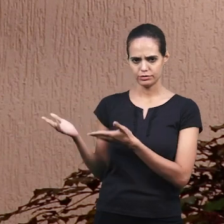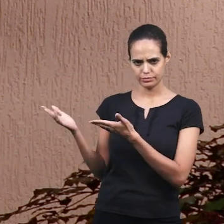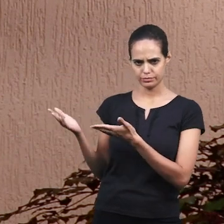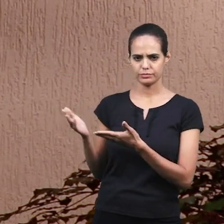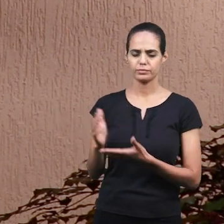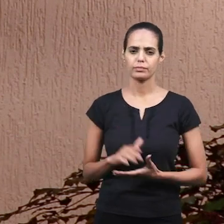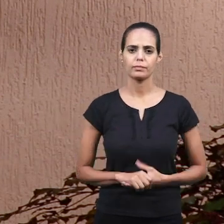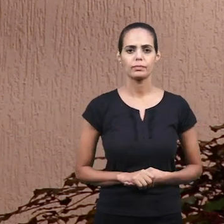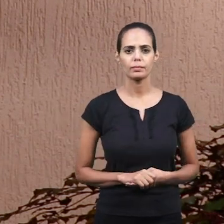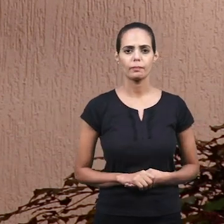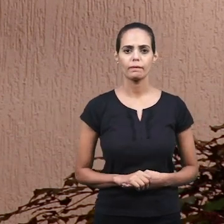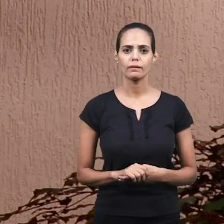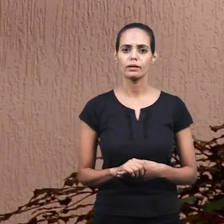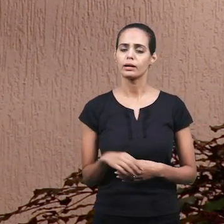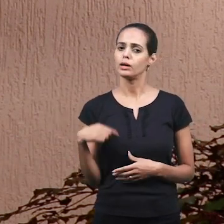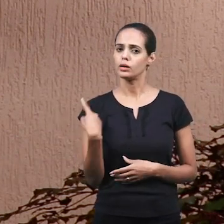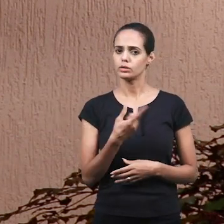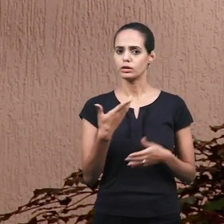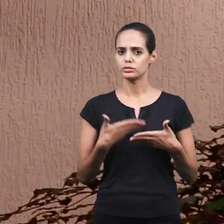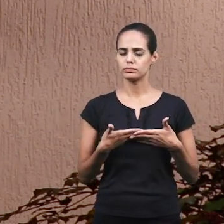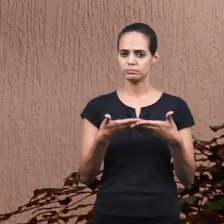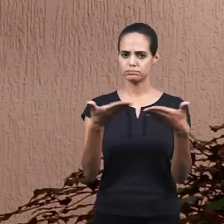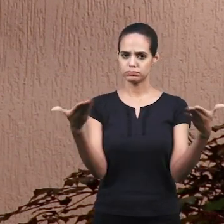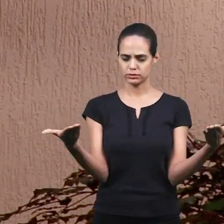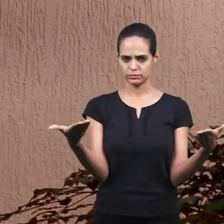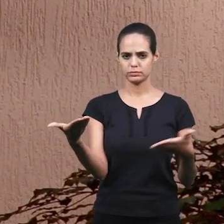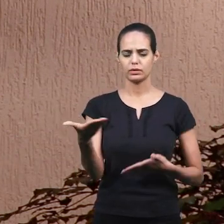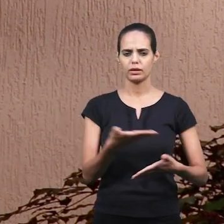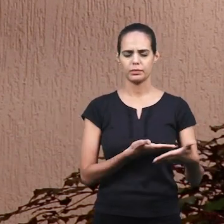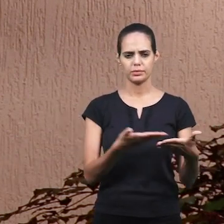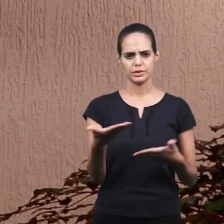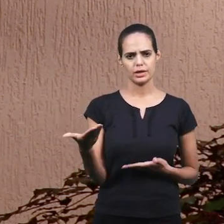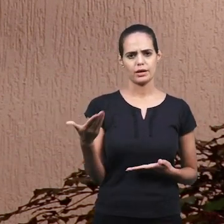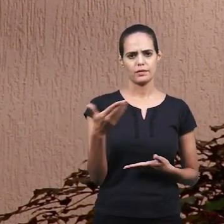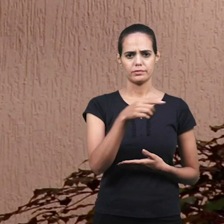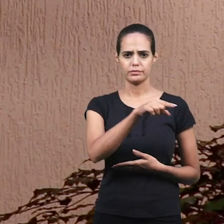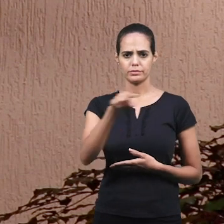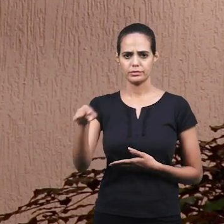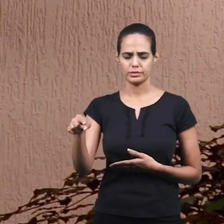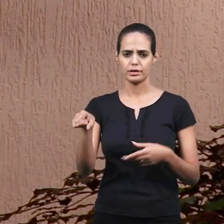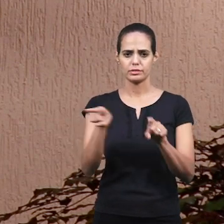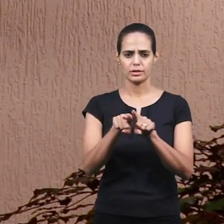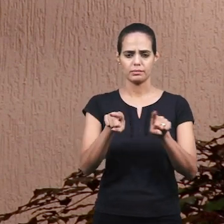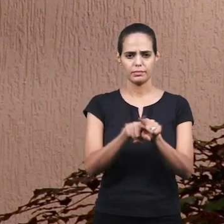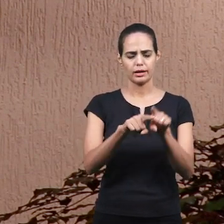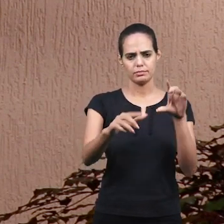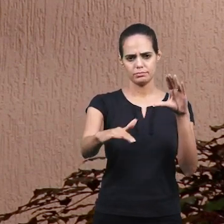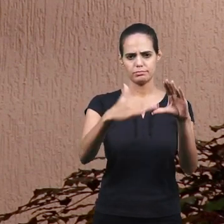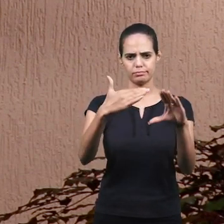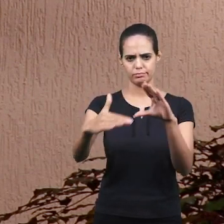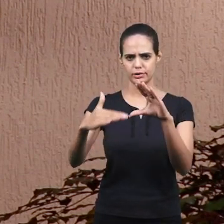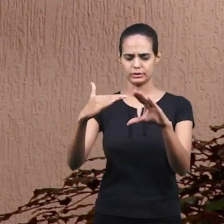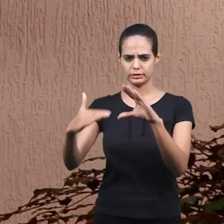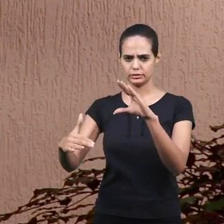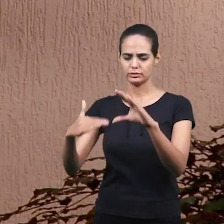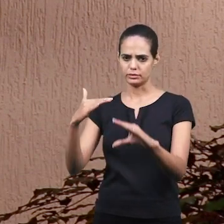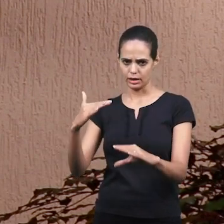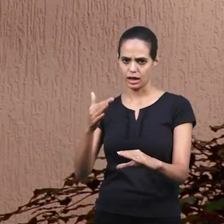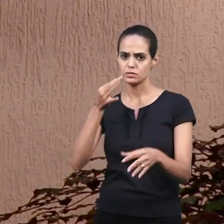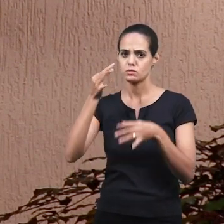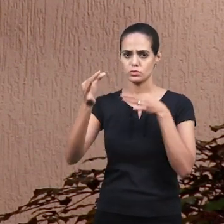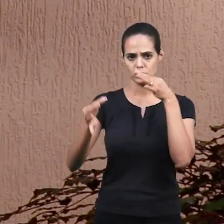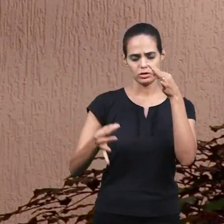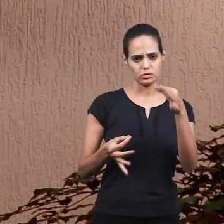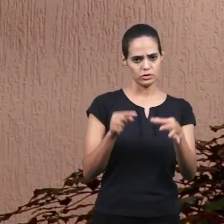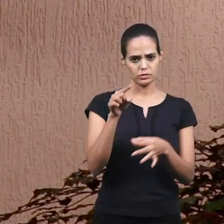accessibilité@presbytère.org.br. Donc, nous sommes à disposition des frères et sœurs aussi pour recevoir des critiques, suggestions, parce qu'à